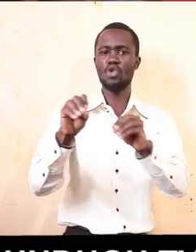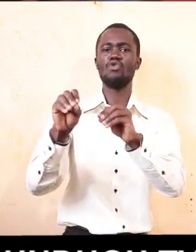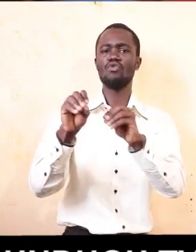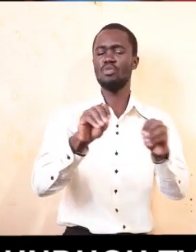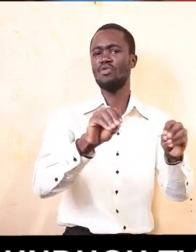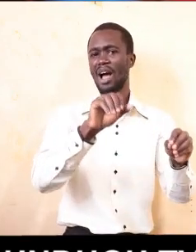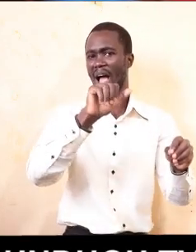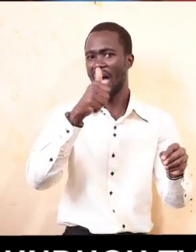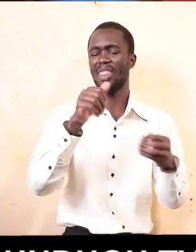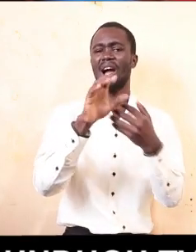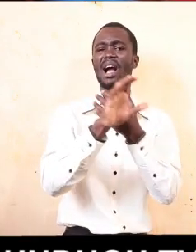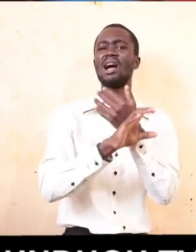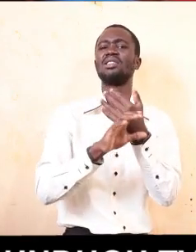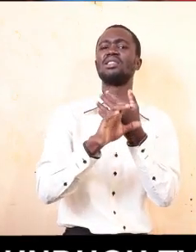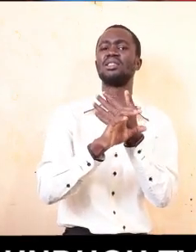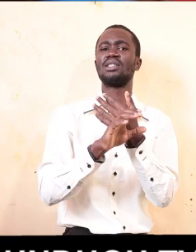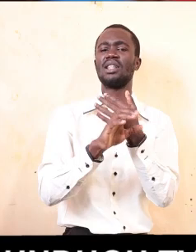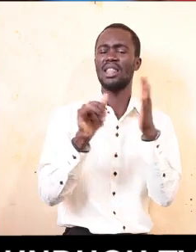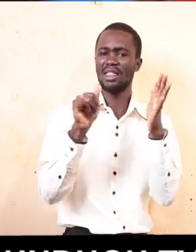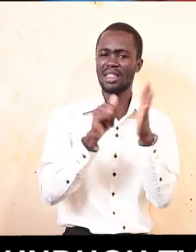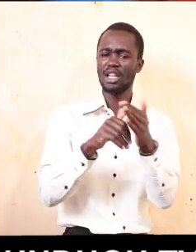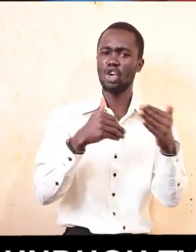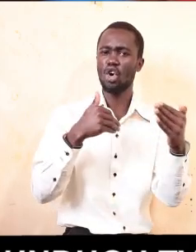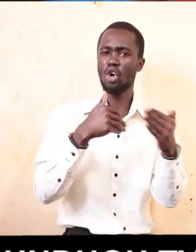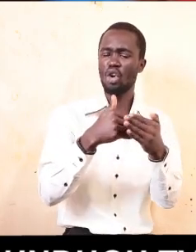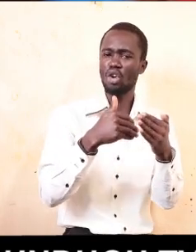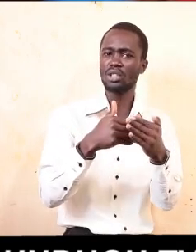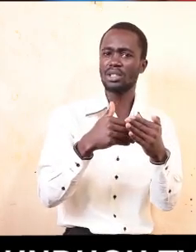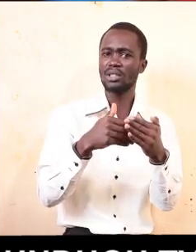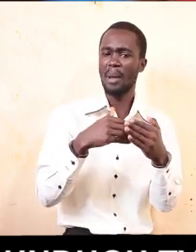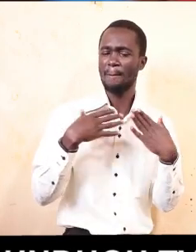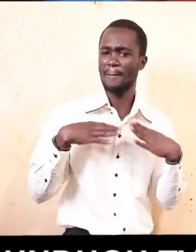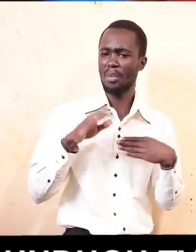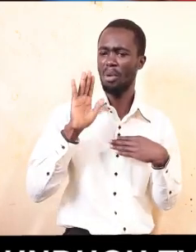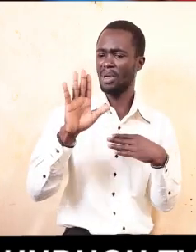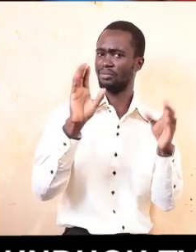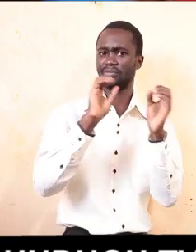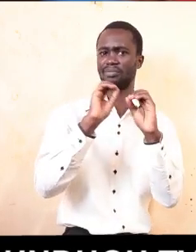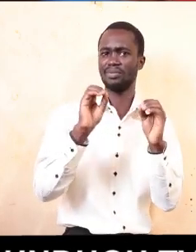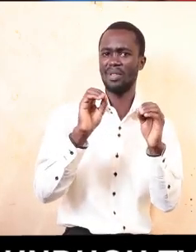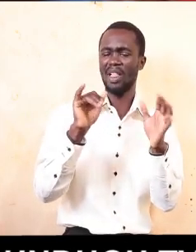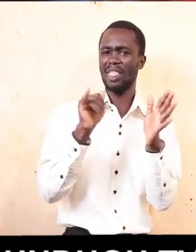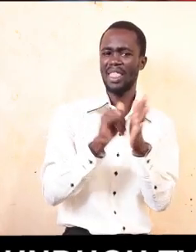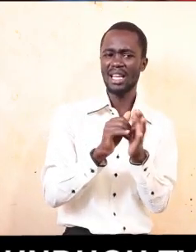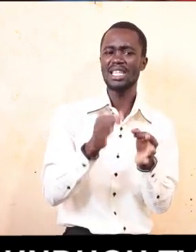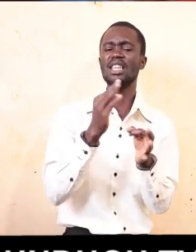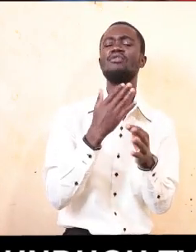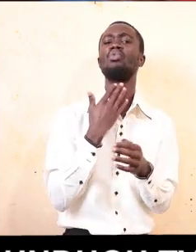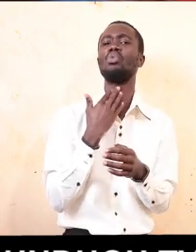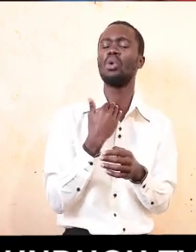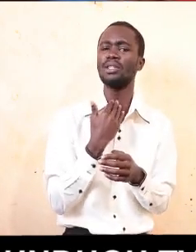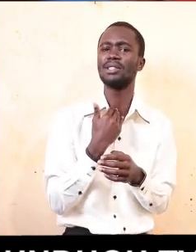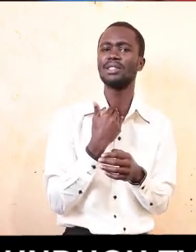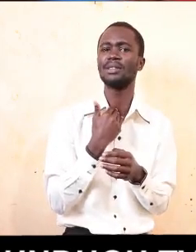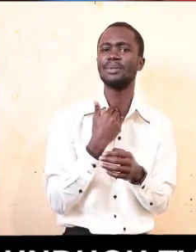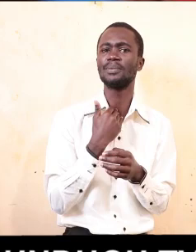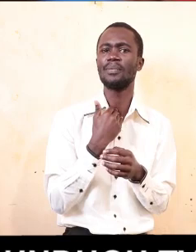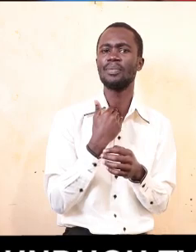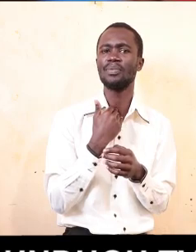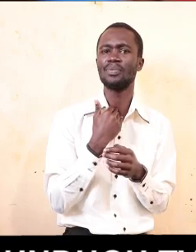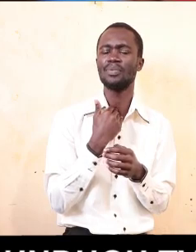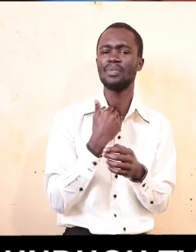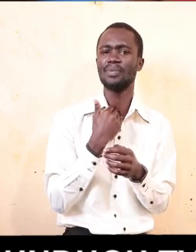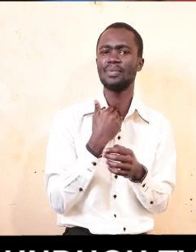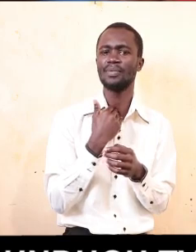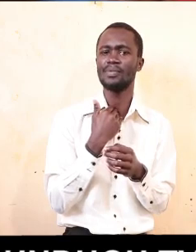za Wayunani, hili wasiwe karibu, hili hata kama wangeweza au kupenda